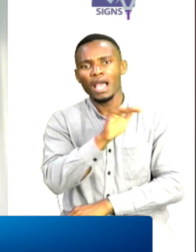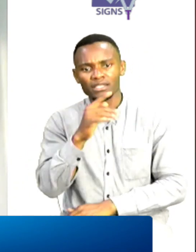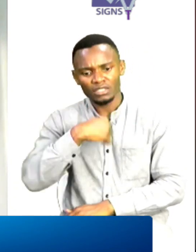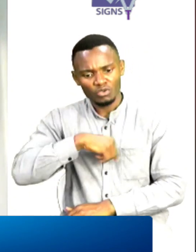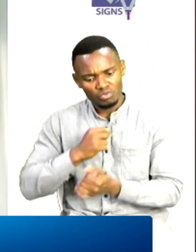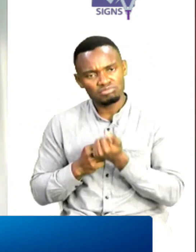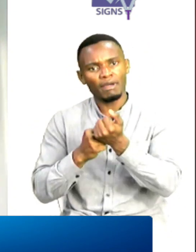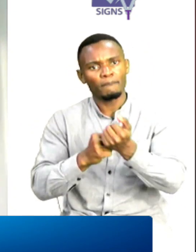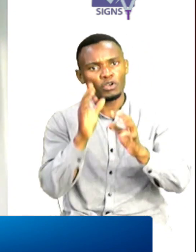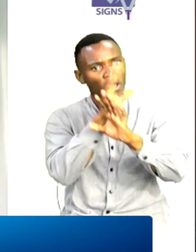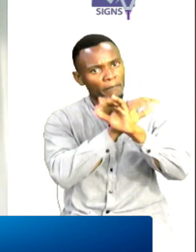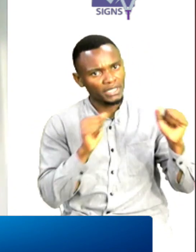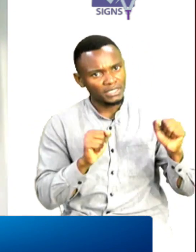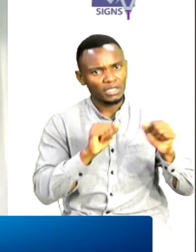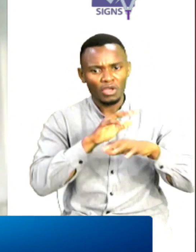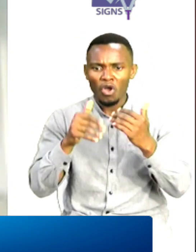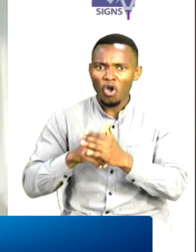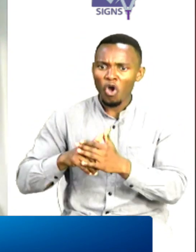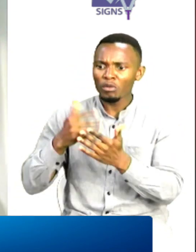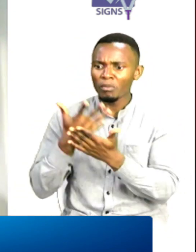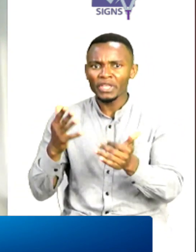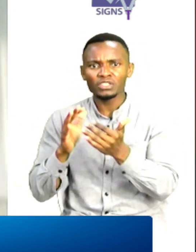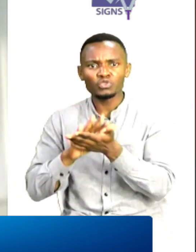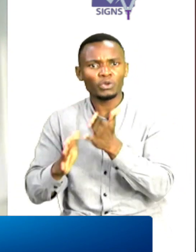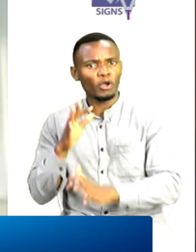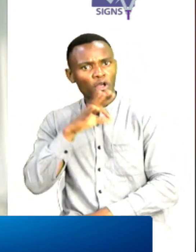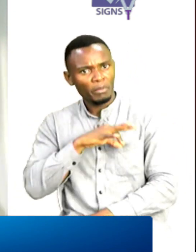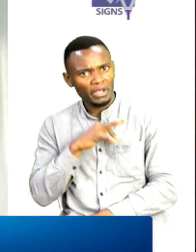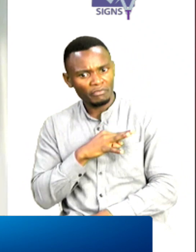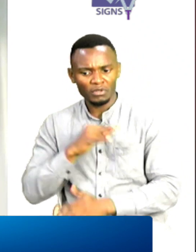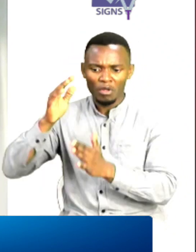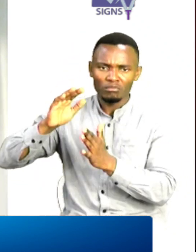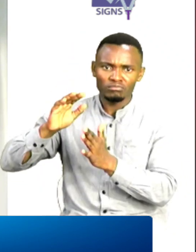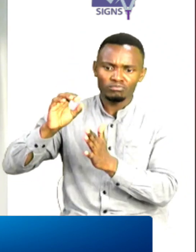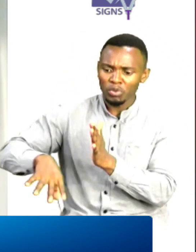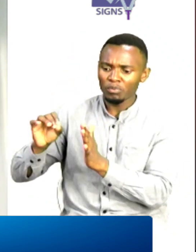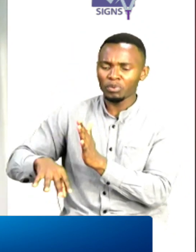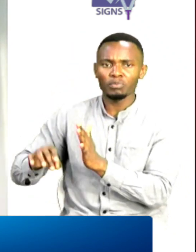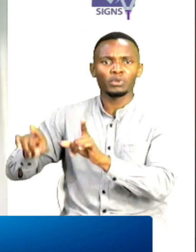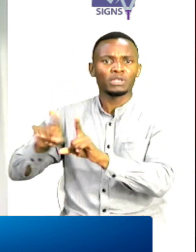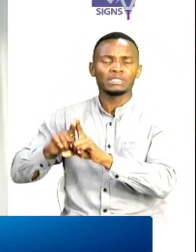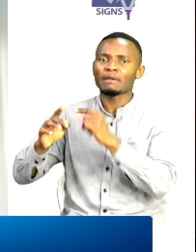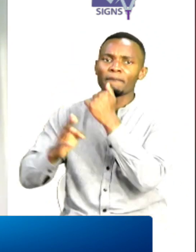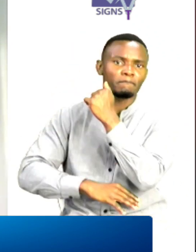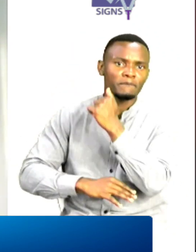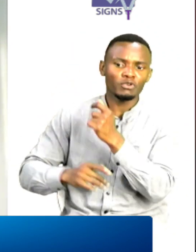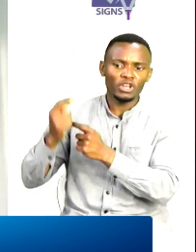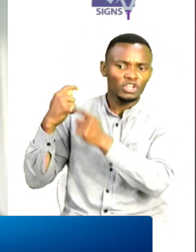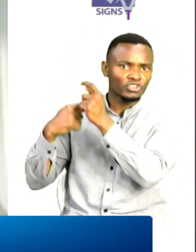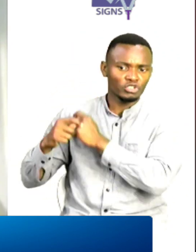Rais, tuondoe yale ambayo hayana faida katika jamii na mila ambazo zimepitwa na wakati, ili tukaweze kuwa na